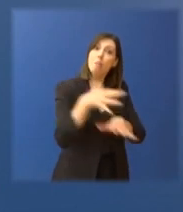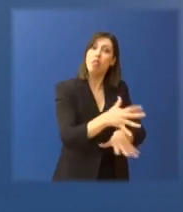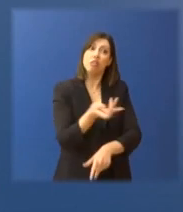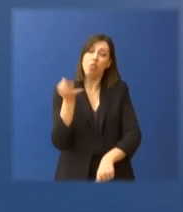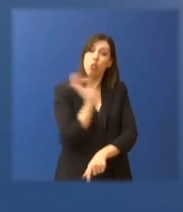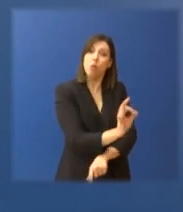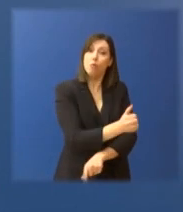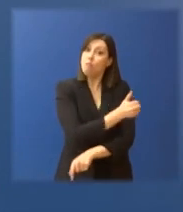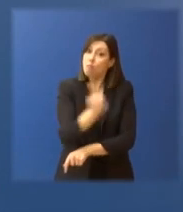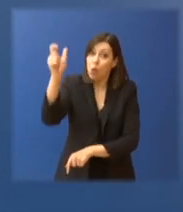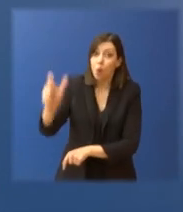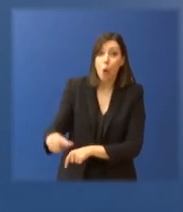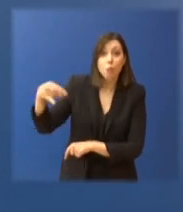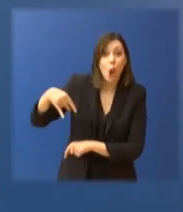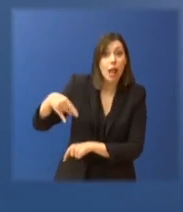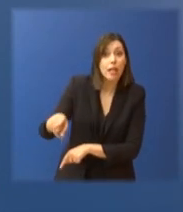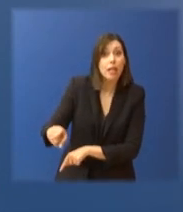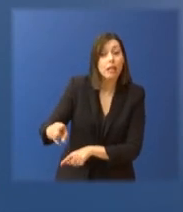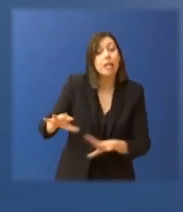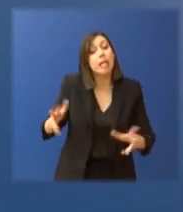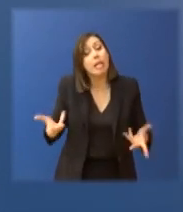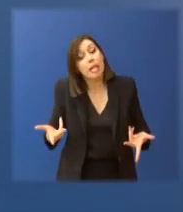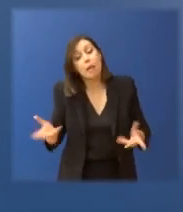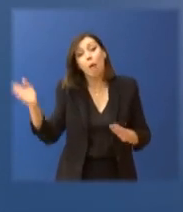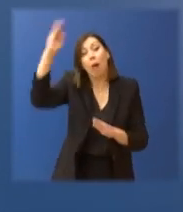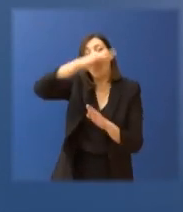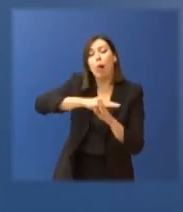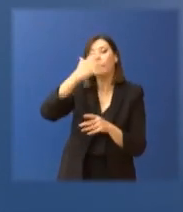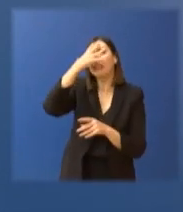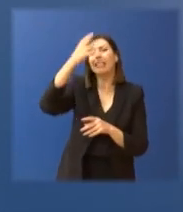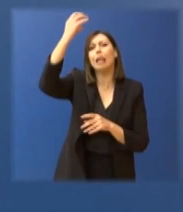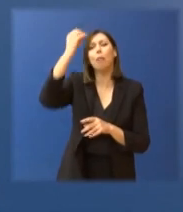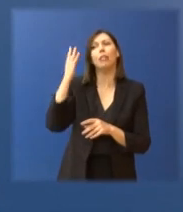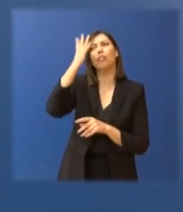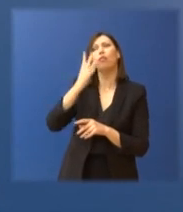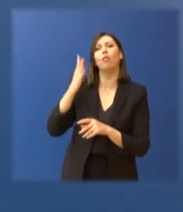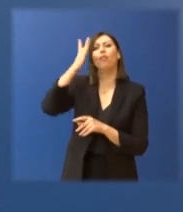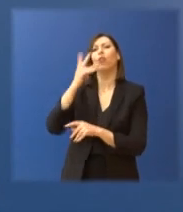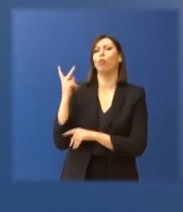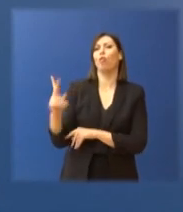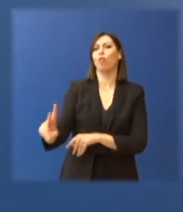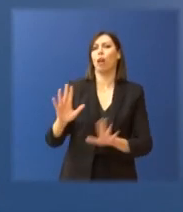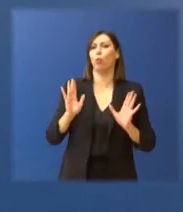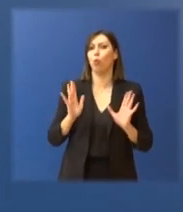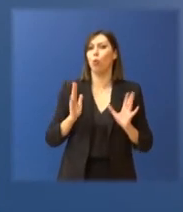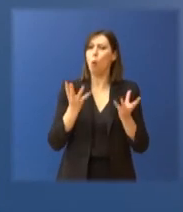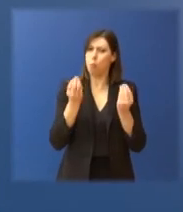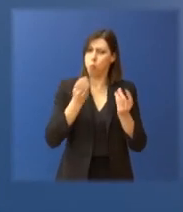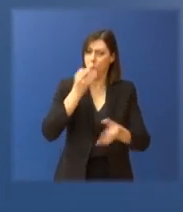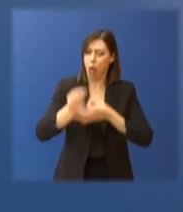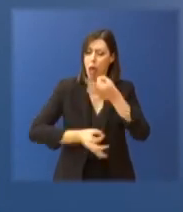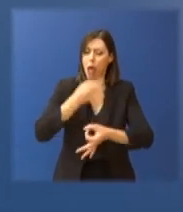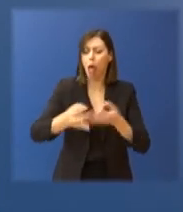Ή μήπως αποτελούν θεμελιώδη αντίληψη του κυρίου Τσίπρα και του ΣΥΡΙΖΑ? Δεν θα αναφερθώ σε πολλά, δεν θα αναφερθώ σε παλιότερα. Μόλις προχθές την